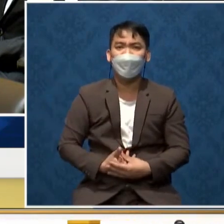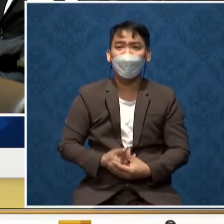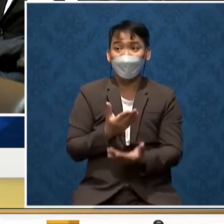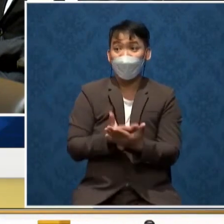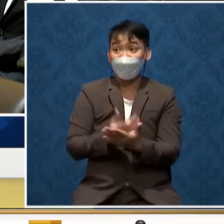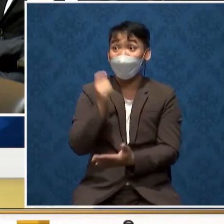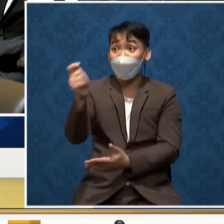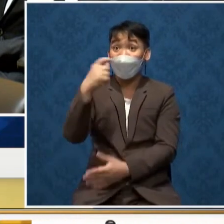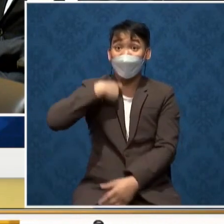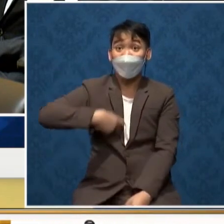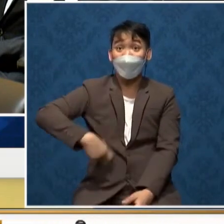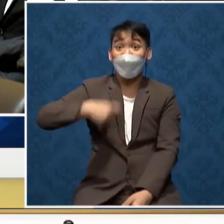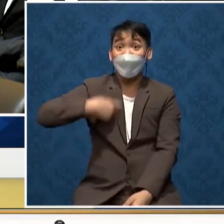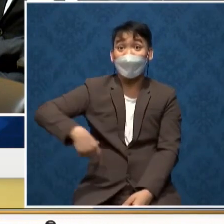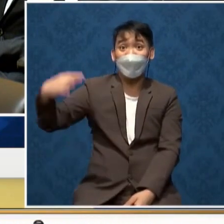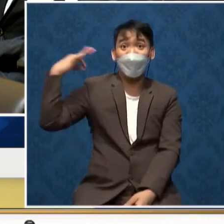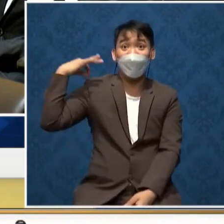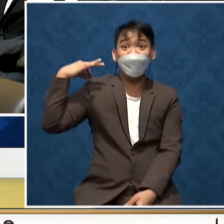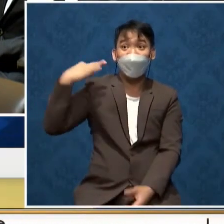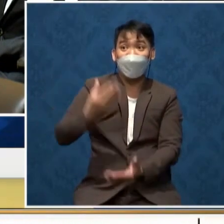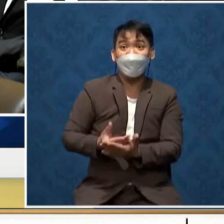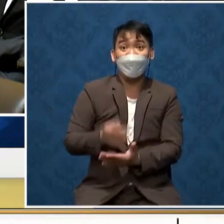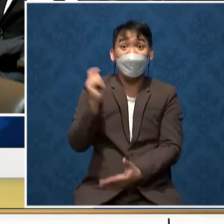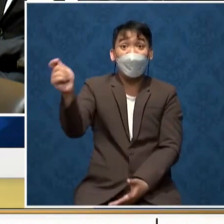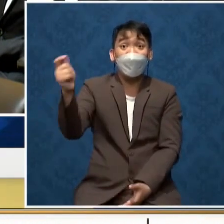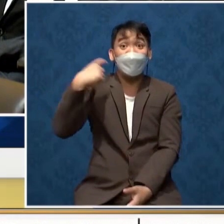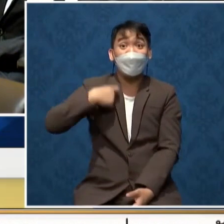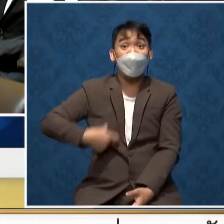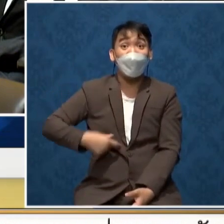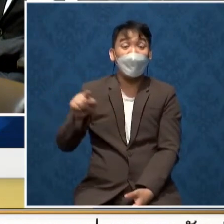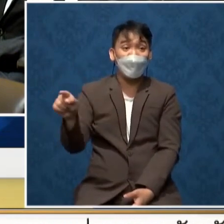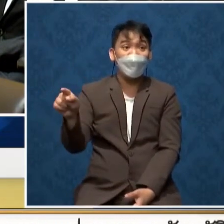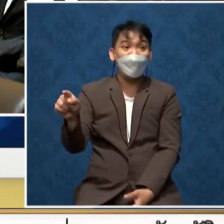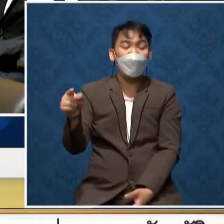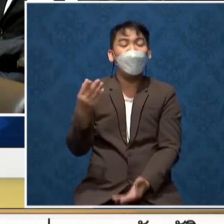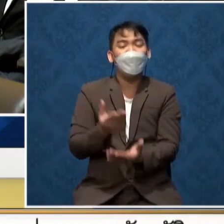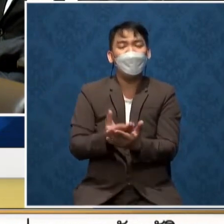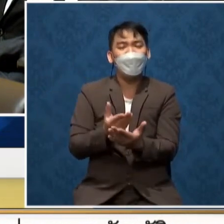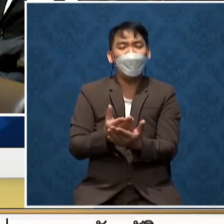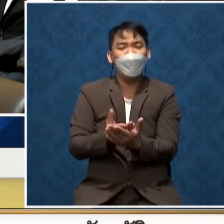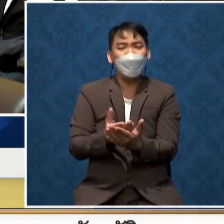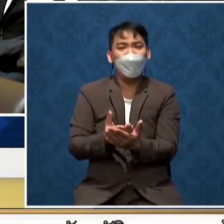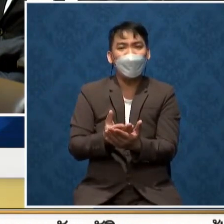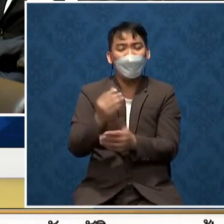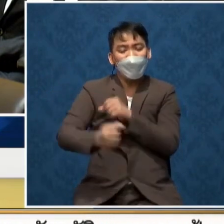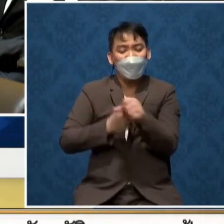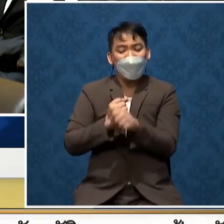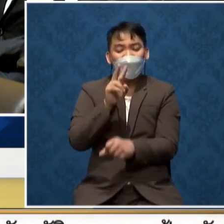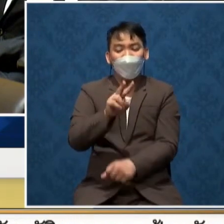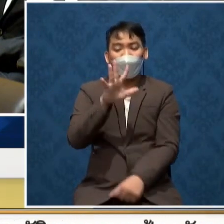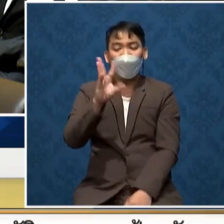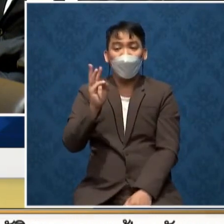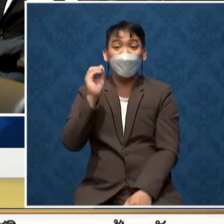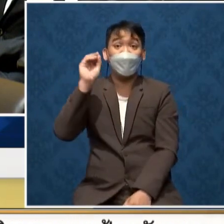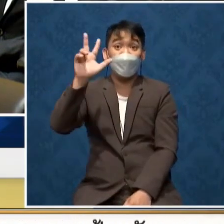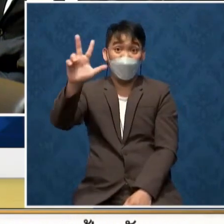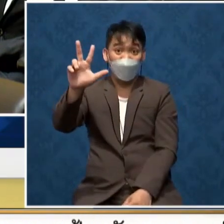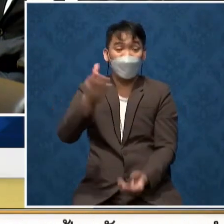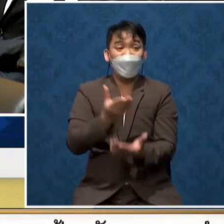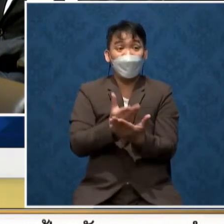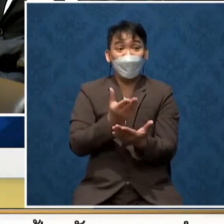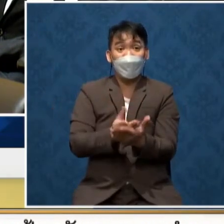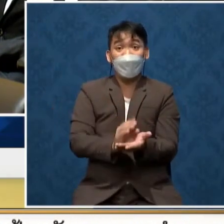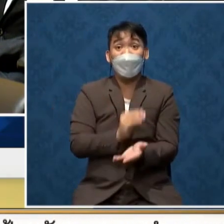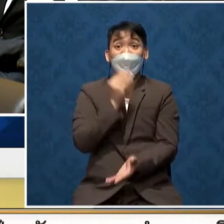าอีก 51.80 ล้านบาทในปีงบประมาณพ.ศ. 2563และเป็นค่าตอบแท